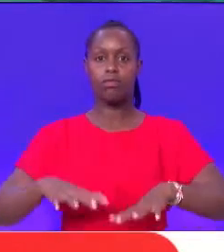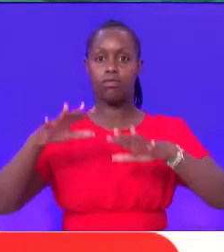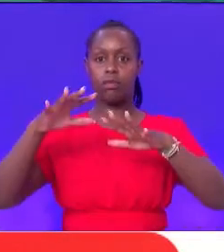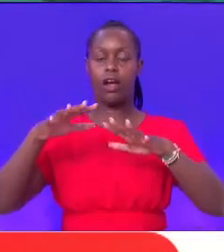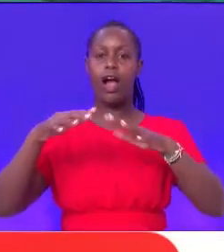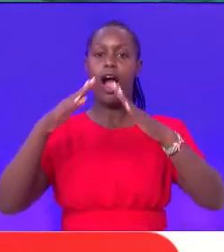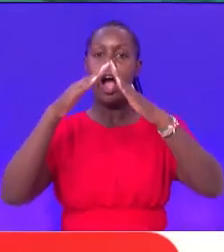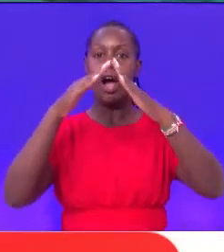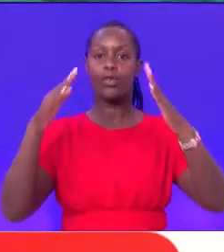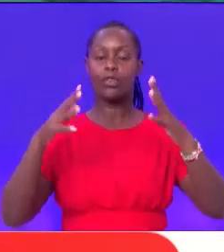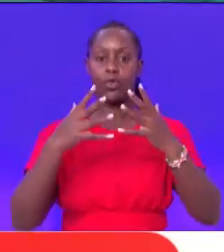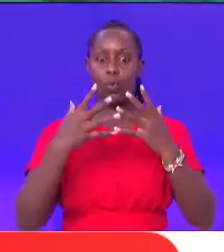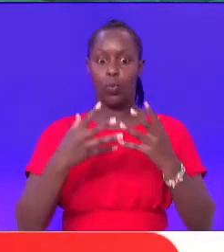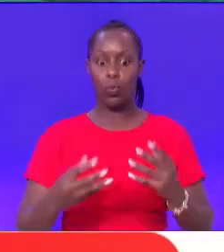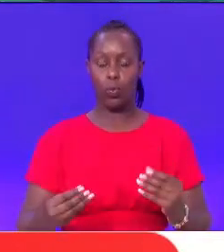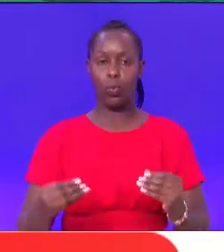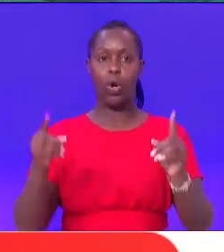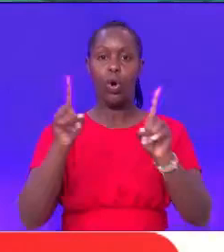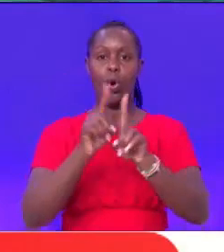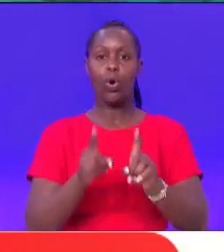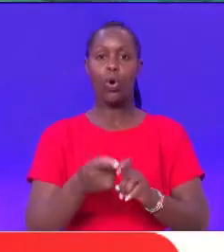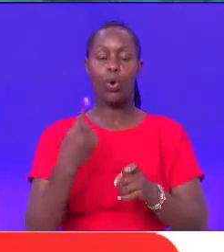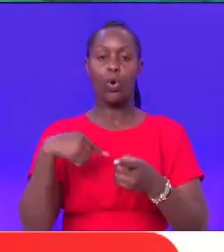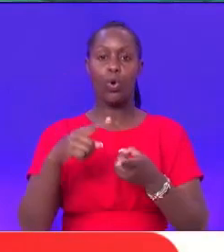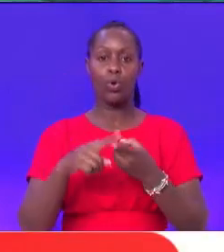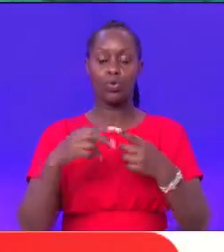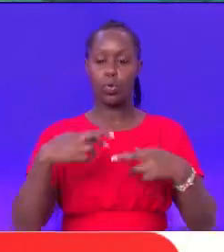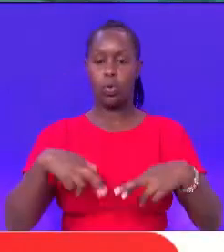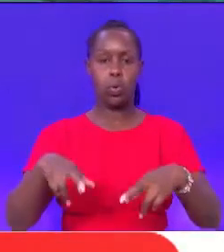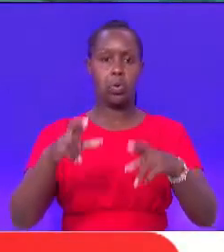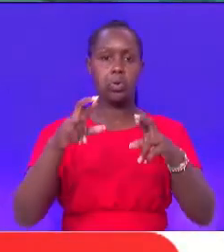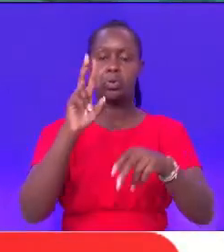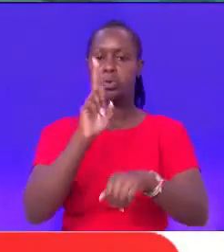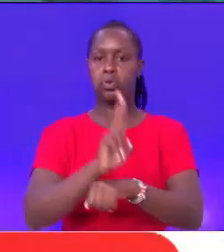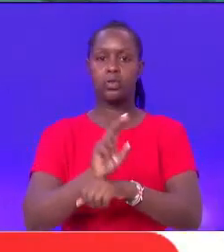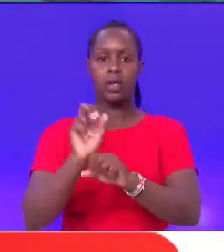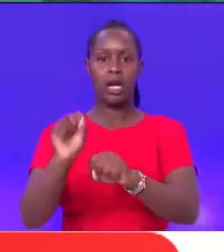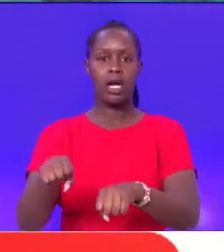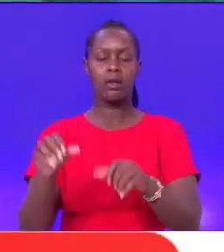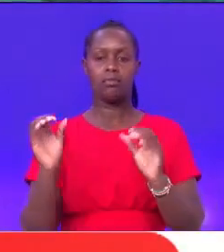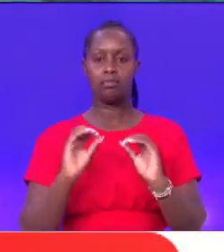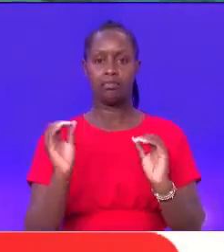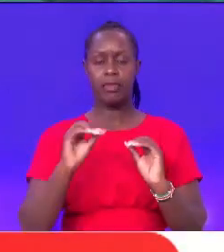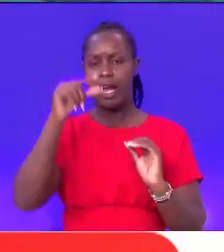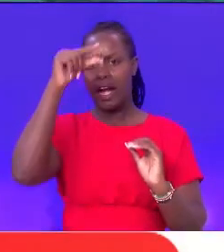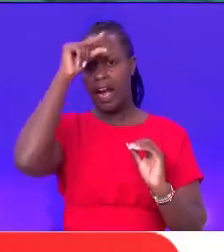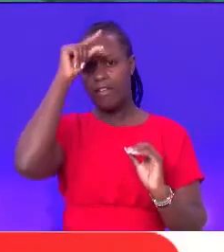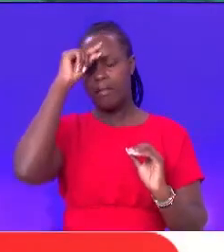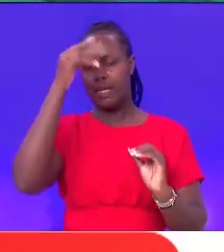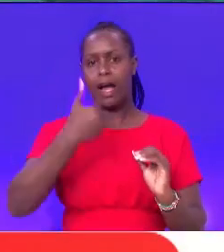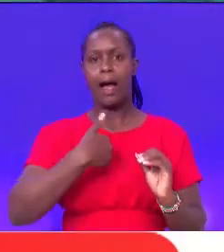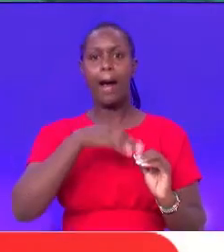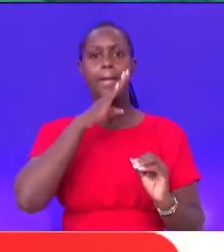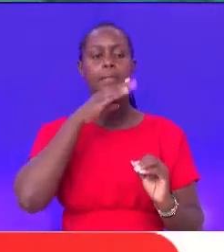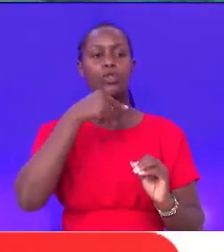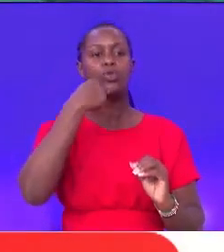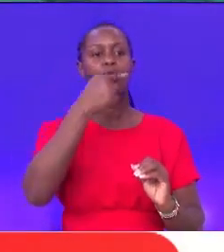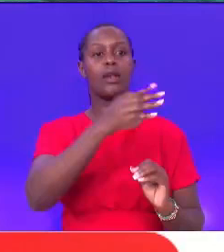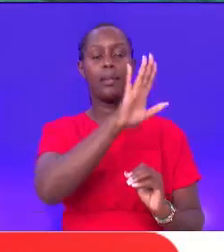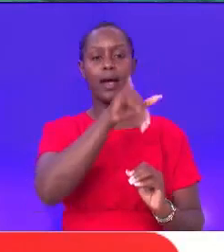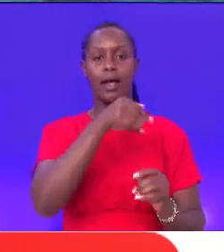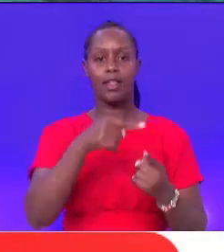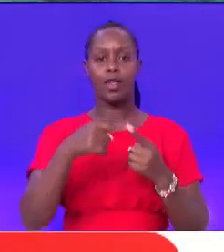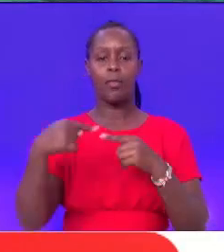zimesombwa na maji, huku pia barabara zikiwa hazipitiki. Serikali imesutwa vikali na upinzani kwa